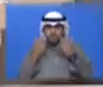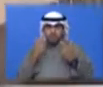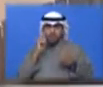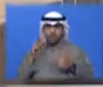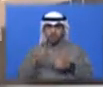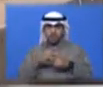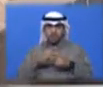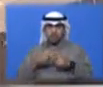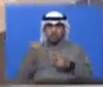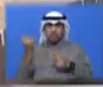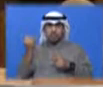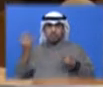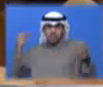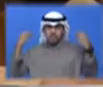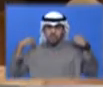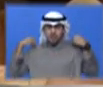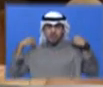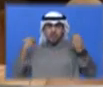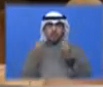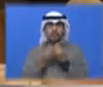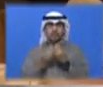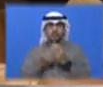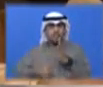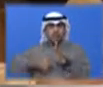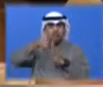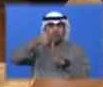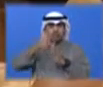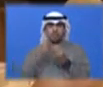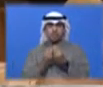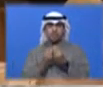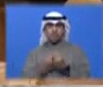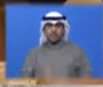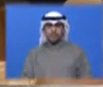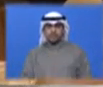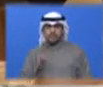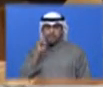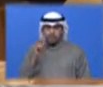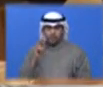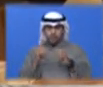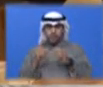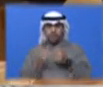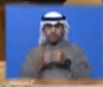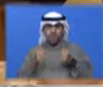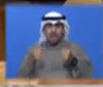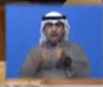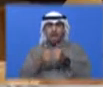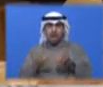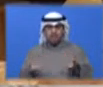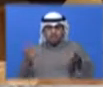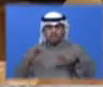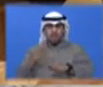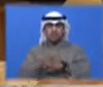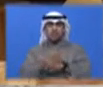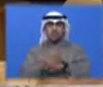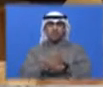دولة الكويت. أغلب الأسباب كانت انشغال الأفراد بأشغال كثيرة خلال